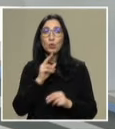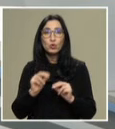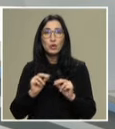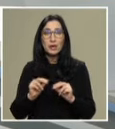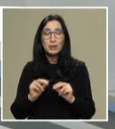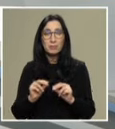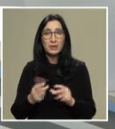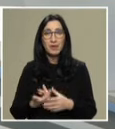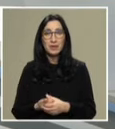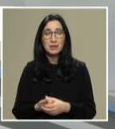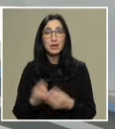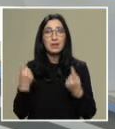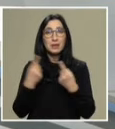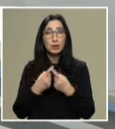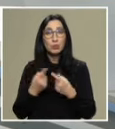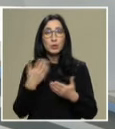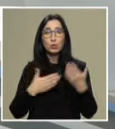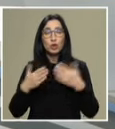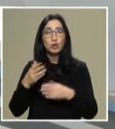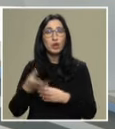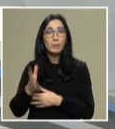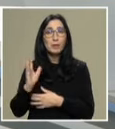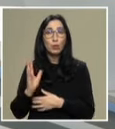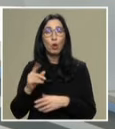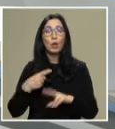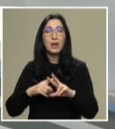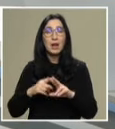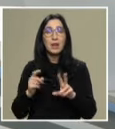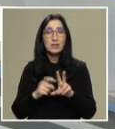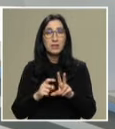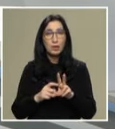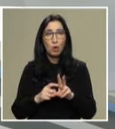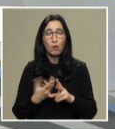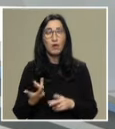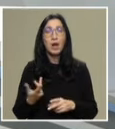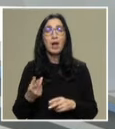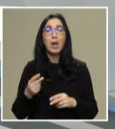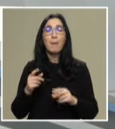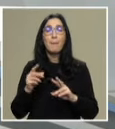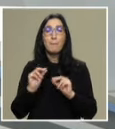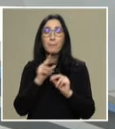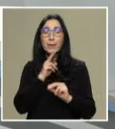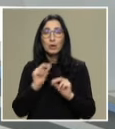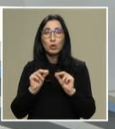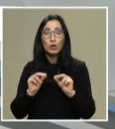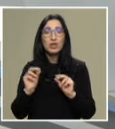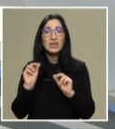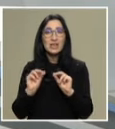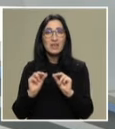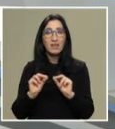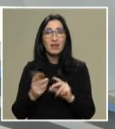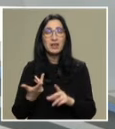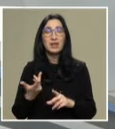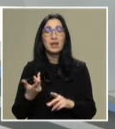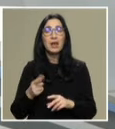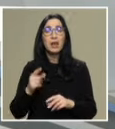училищата. Срещнахме се с училищния психолог Нели Цветкова, педагогическият съветник Жулета Иванова и психолога от